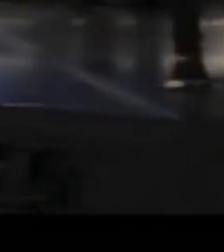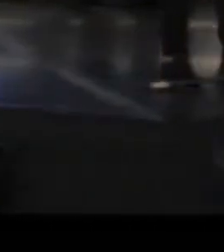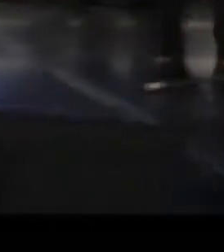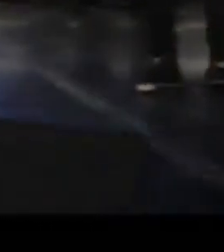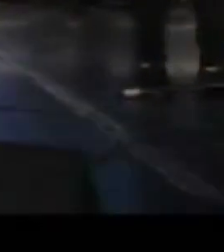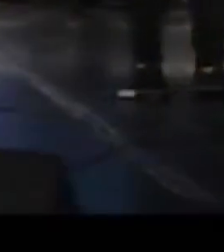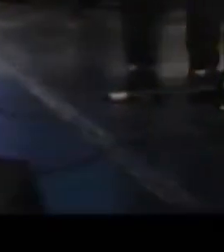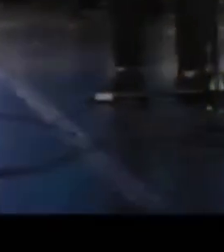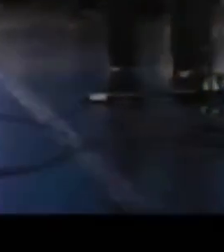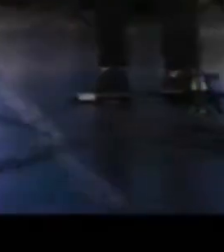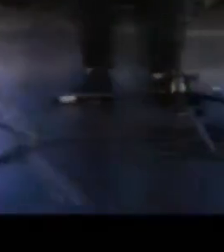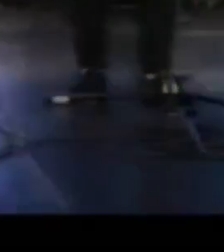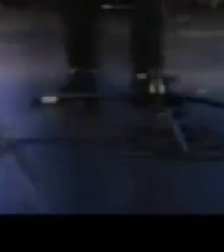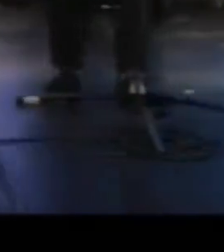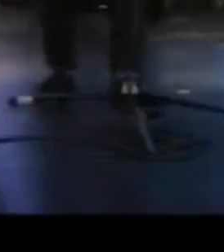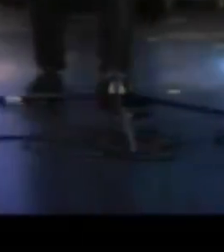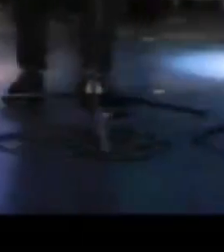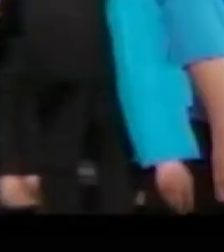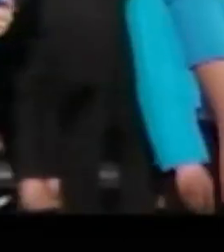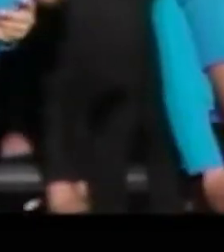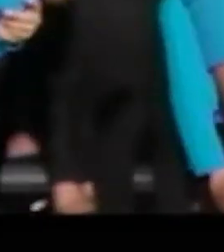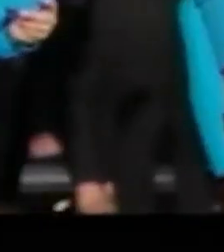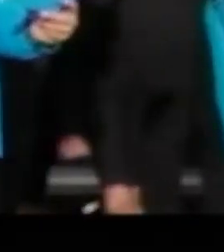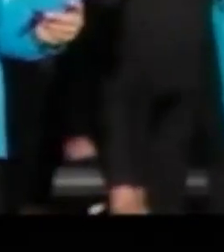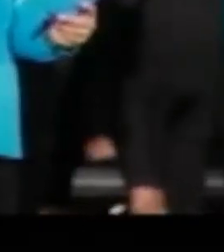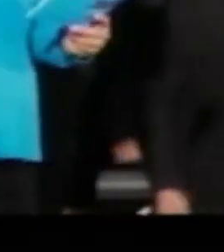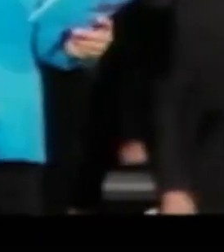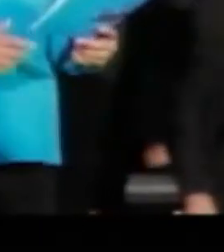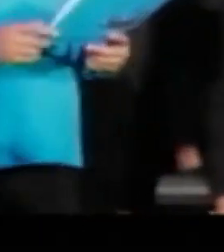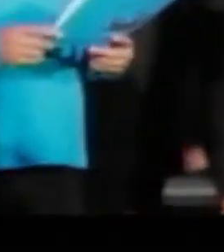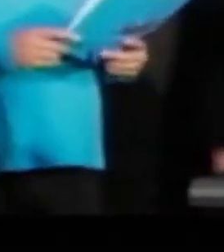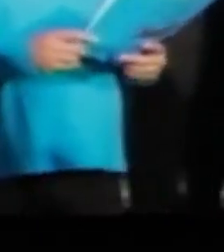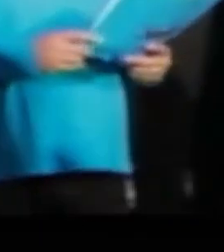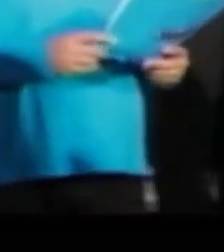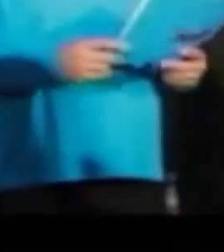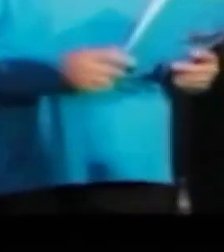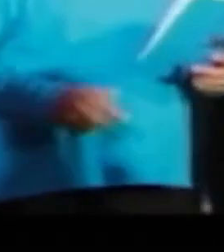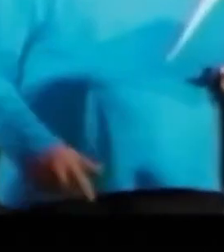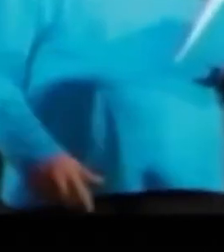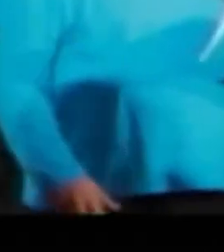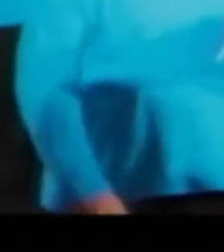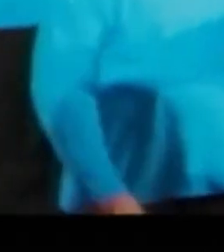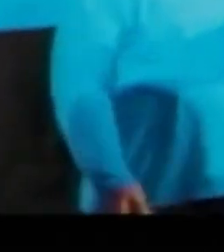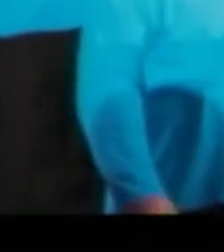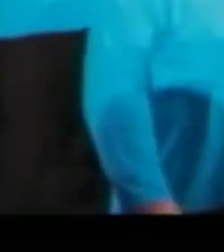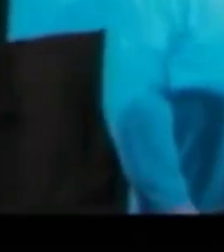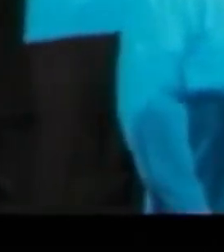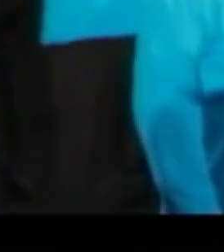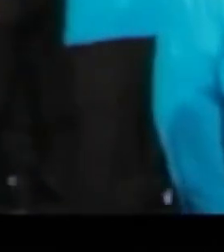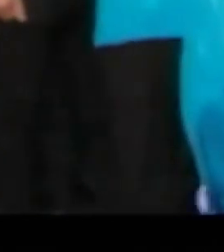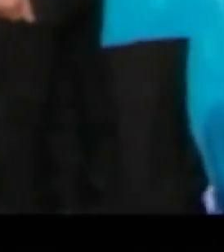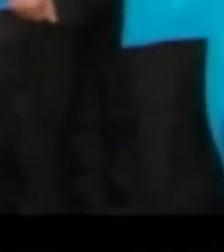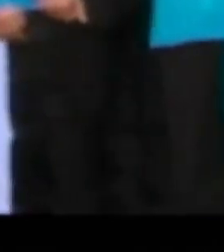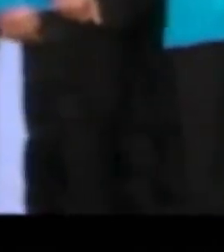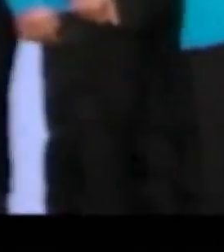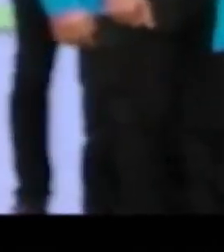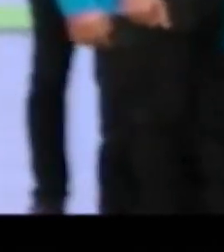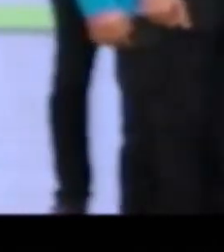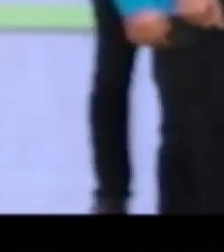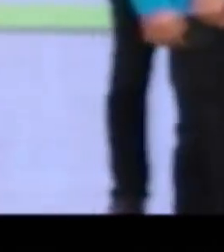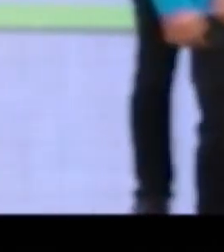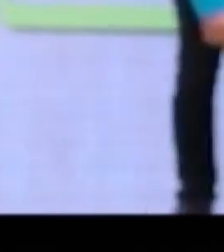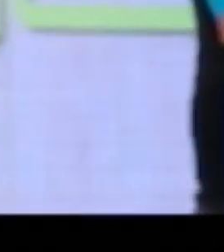واللي يحافظوا على الايمان واللي يقهروا شيطان غدار بصيام وصلوات